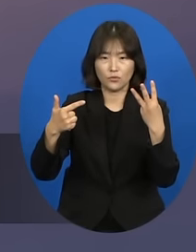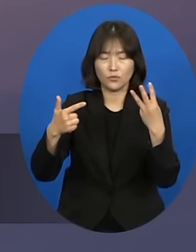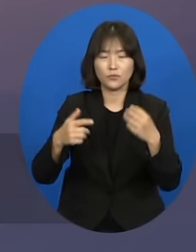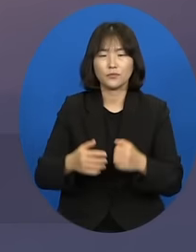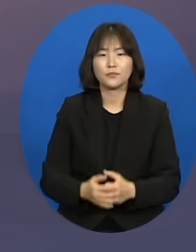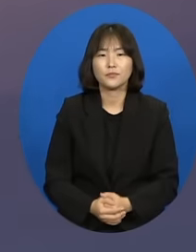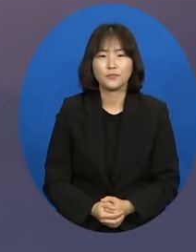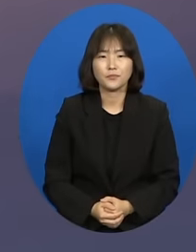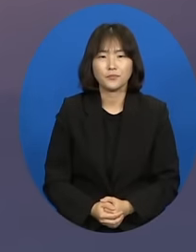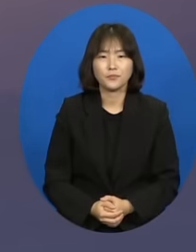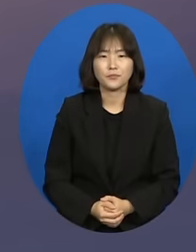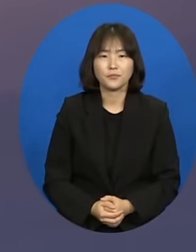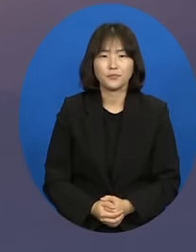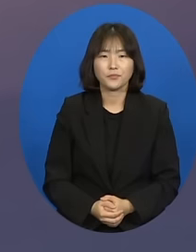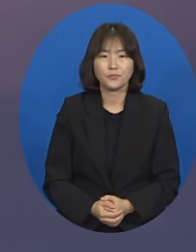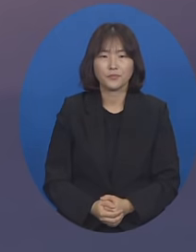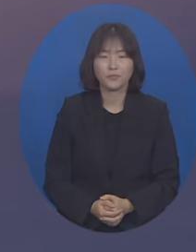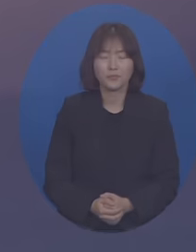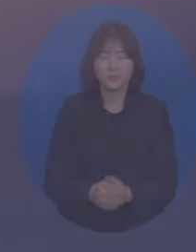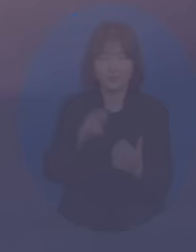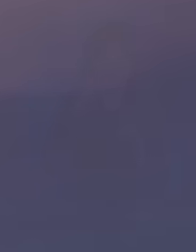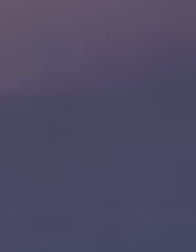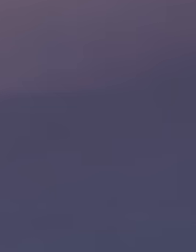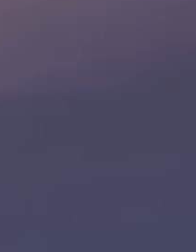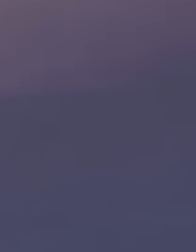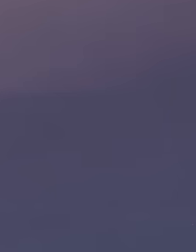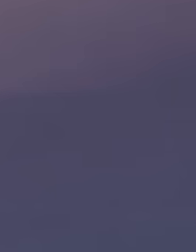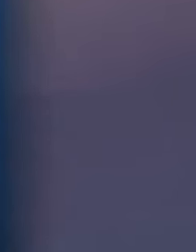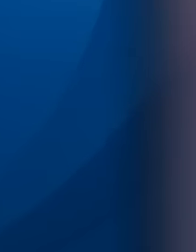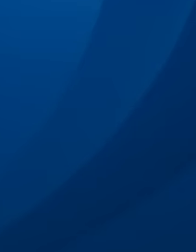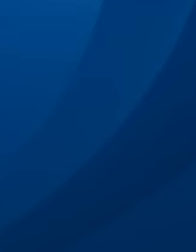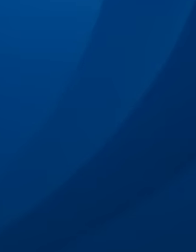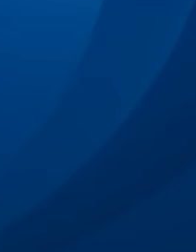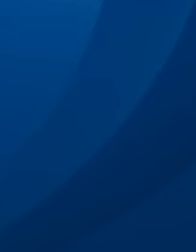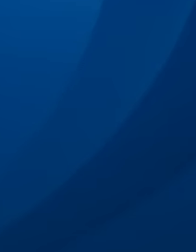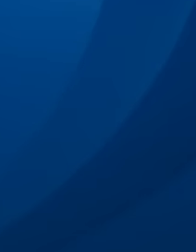말씀입니다. 제가 대신하여 봉독하겠습니다.